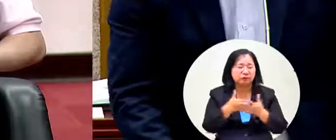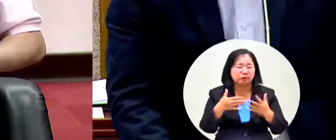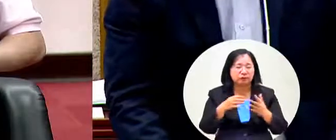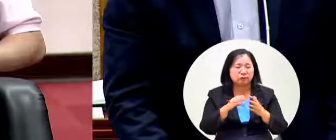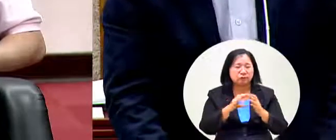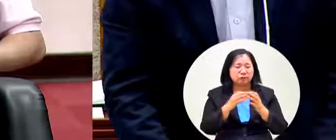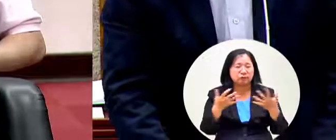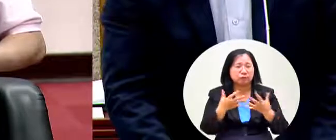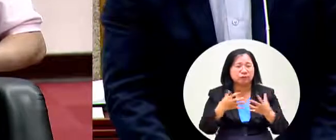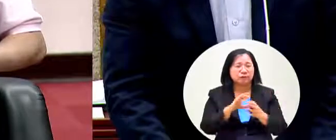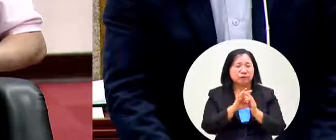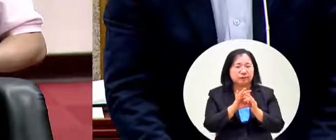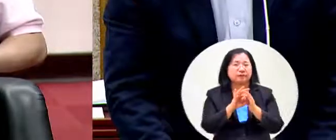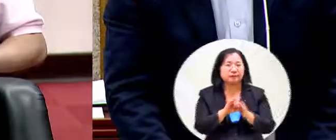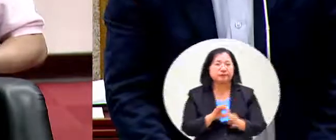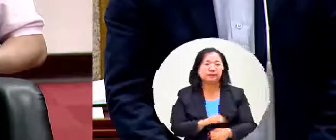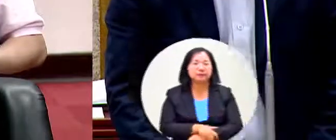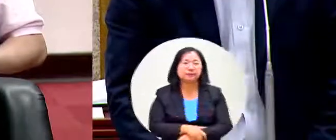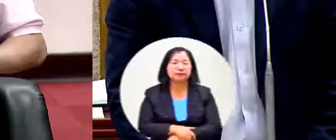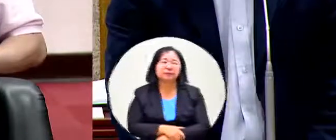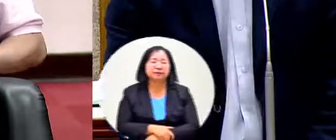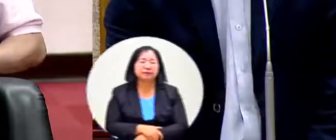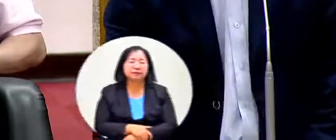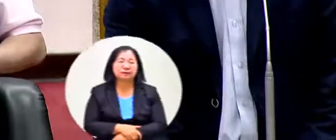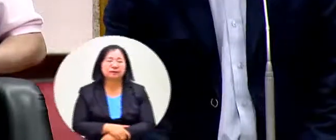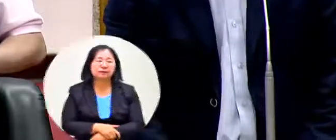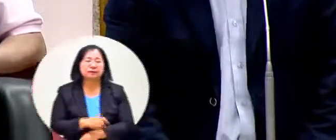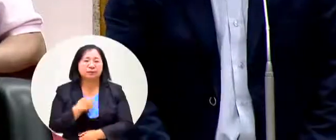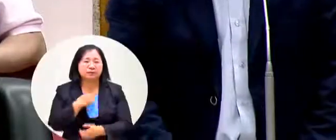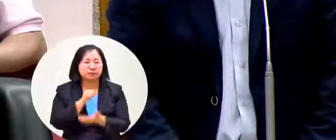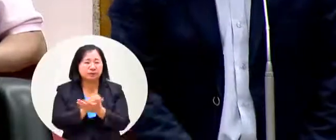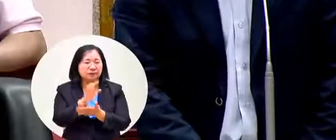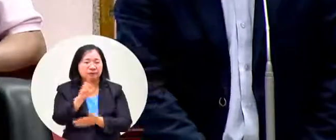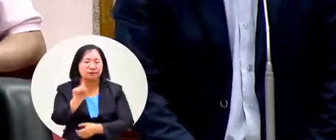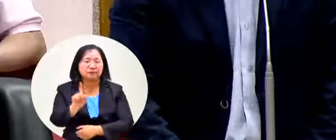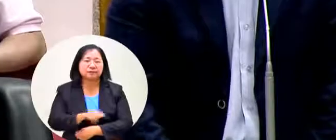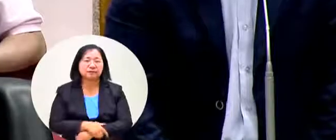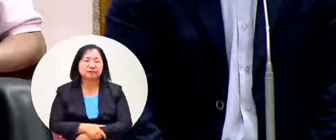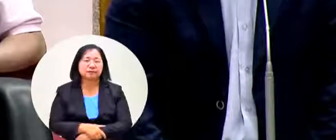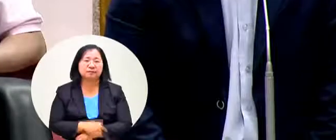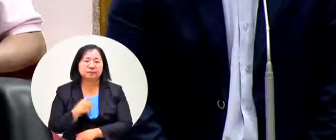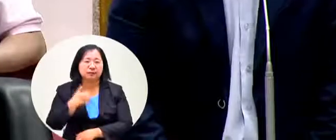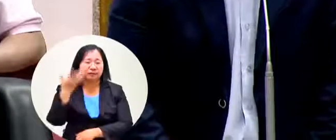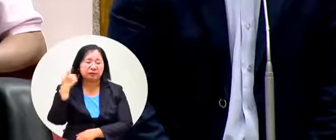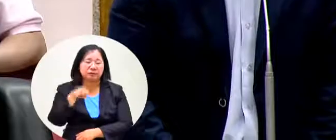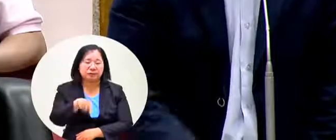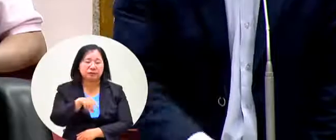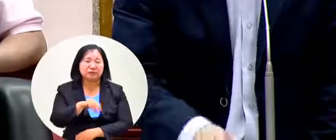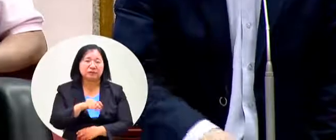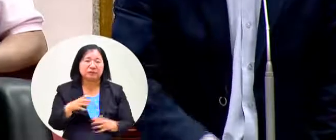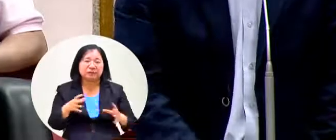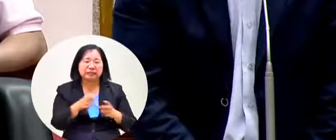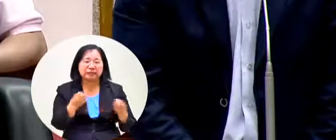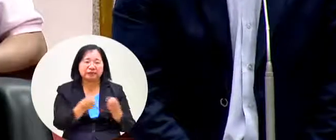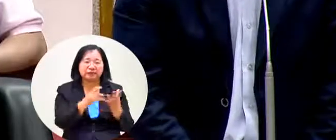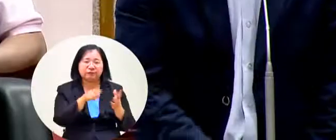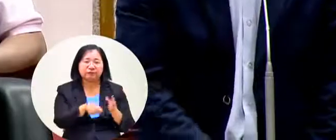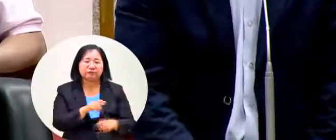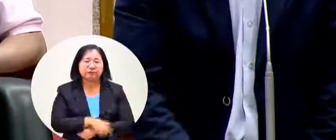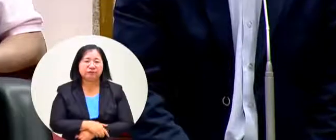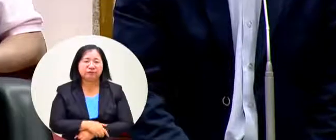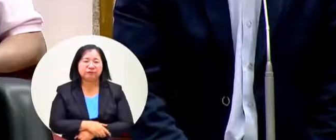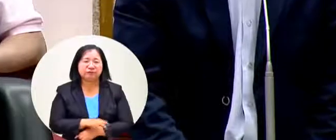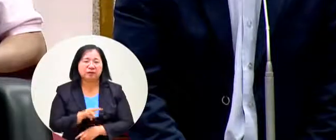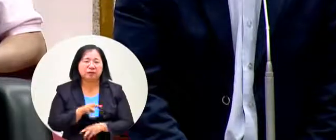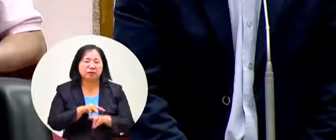吼、哦，协调，是不是说可以想一个比较好的办法解决下来？交通这个混